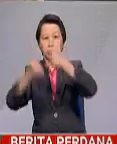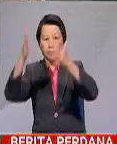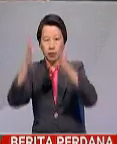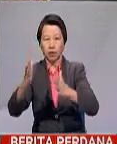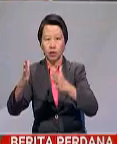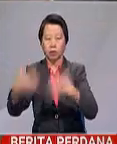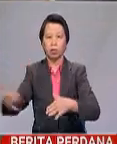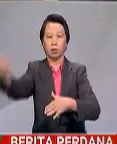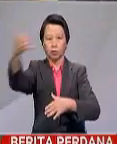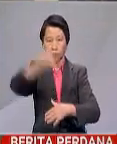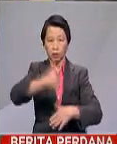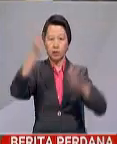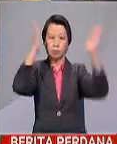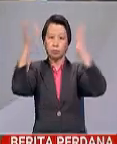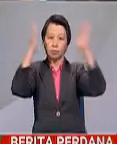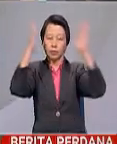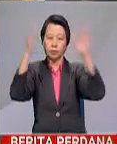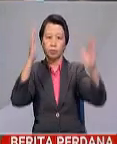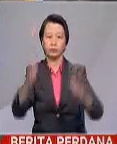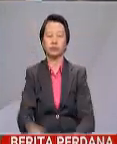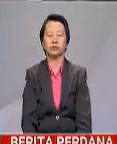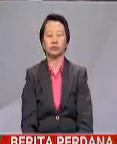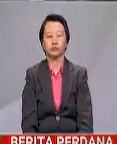yang masuk ke negara ini.